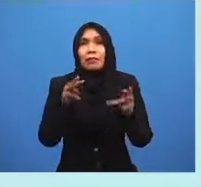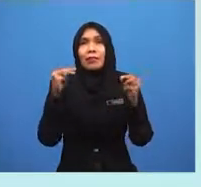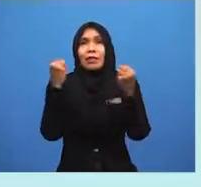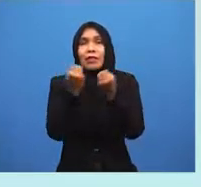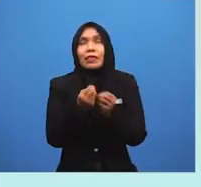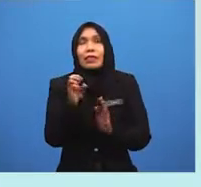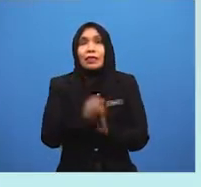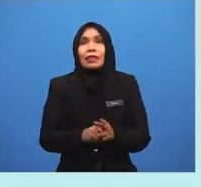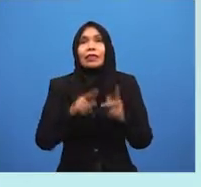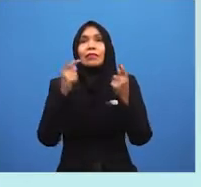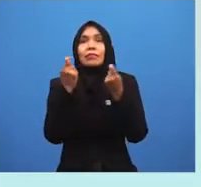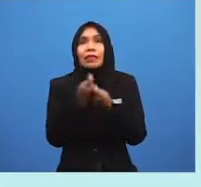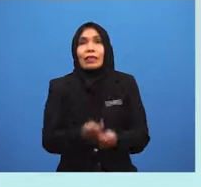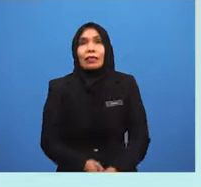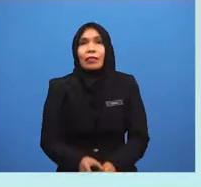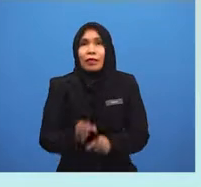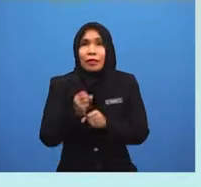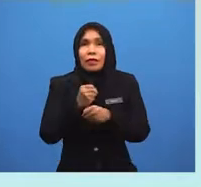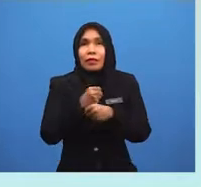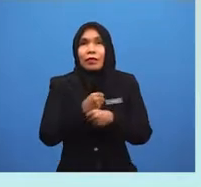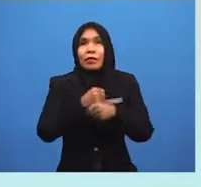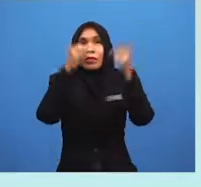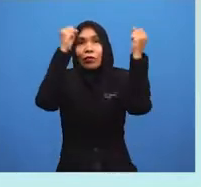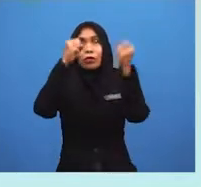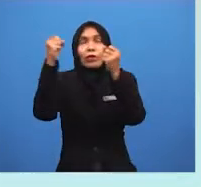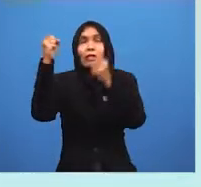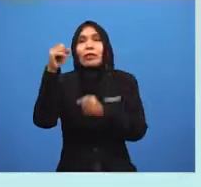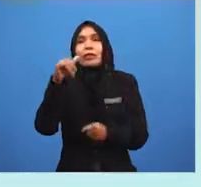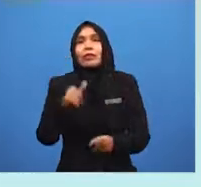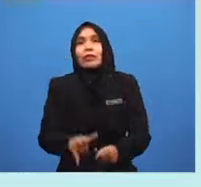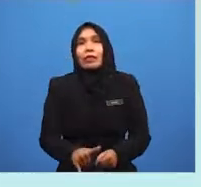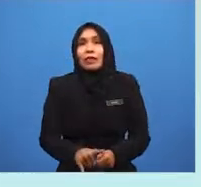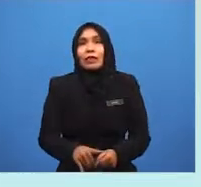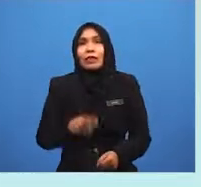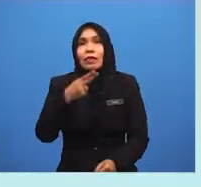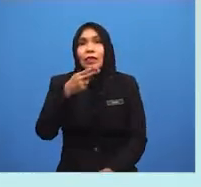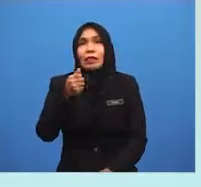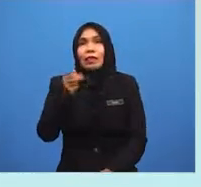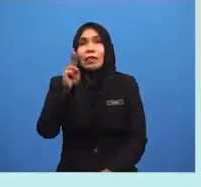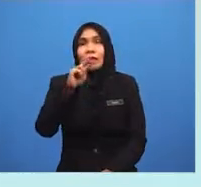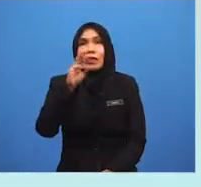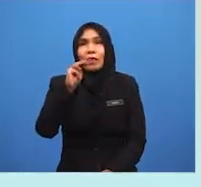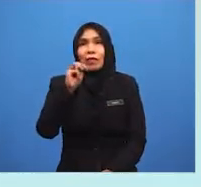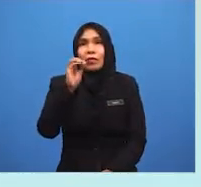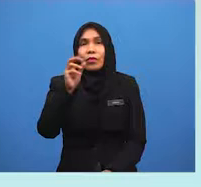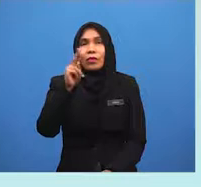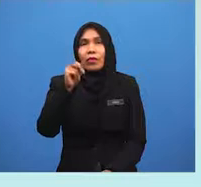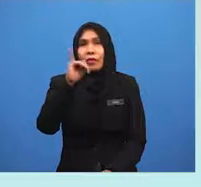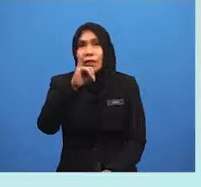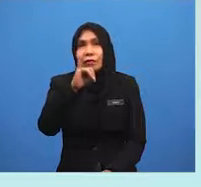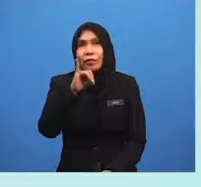ketiga, membentuk suasana yang harmoni dalam hidup bermasyarakat.